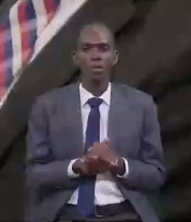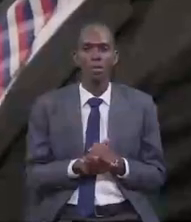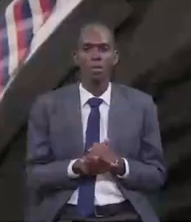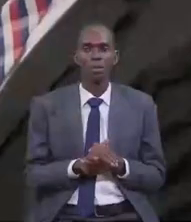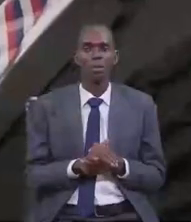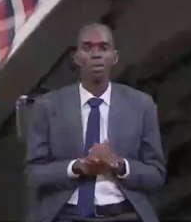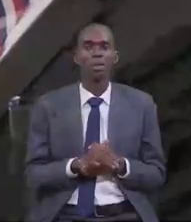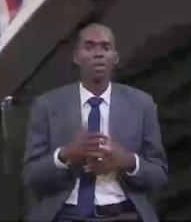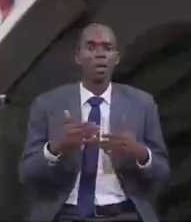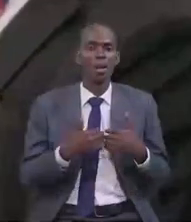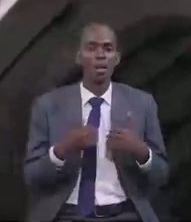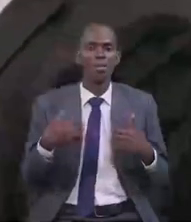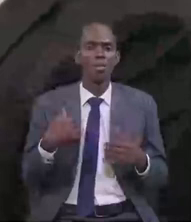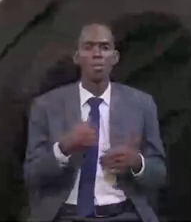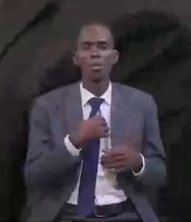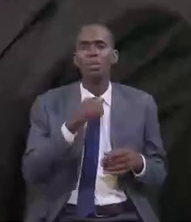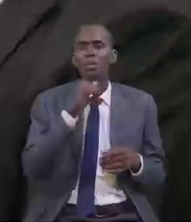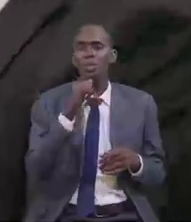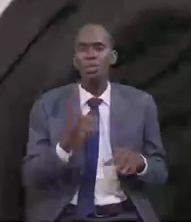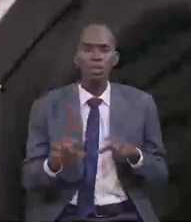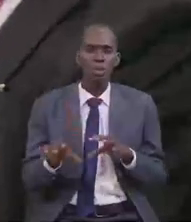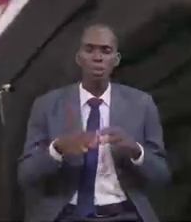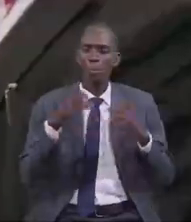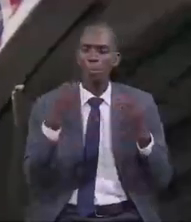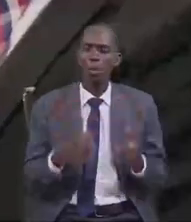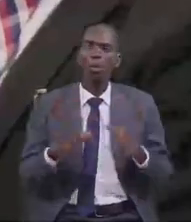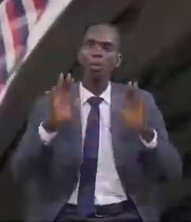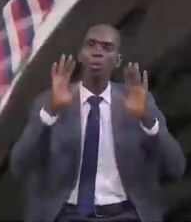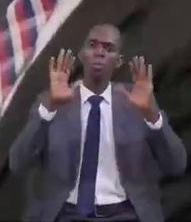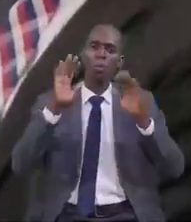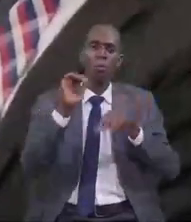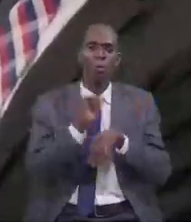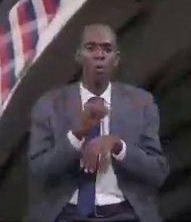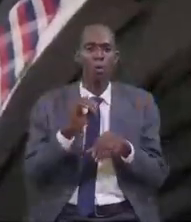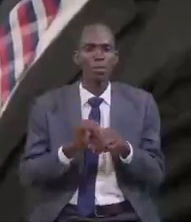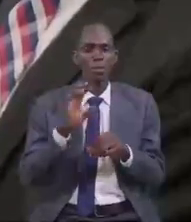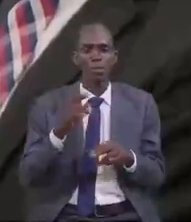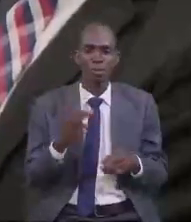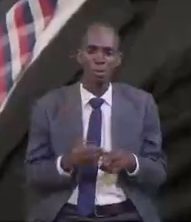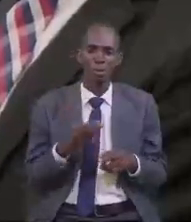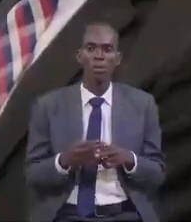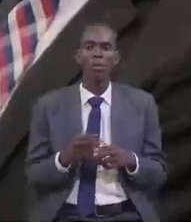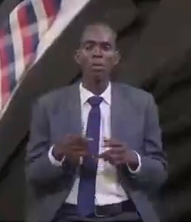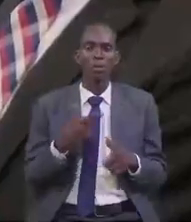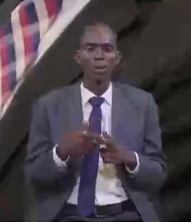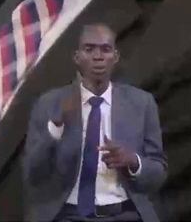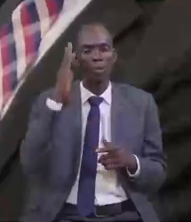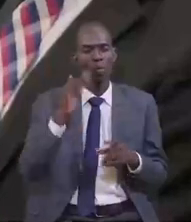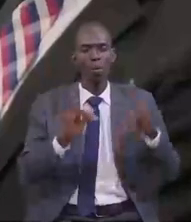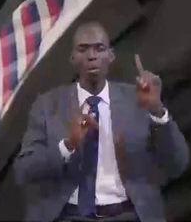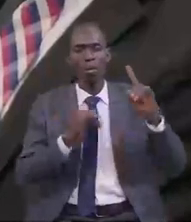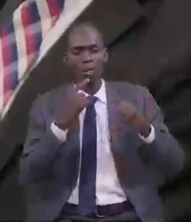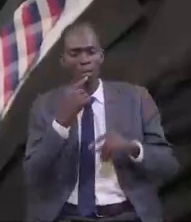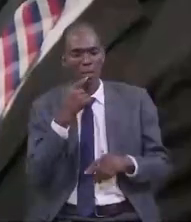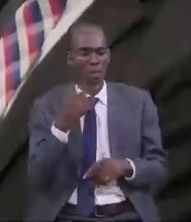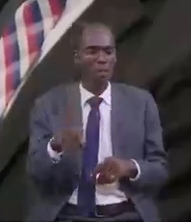N'avons-nous pas fait beaucoup d'œuvres merveilleuses en ton nom? Puis je leur dirai,